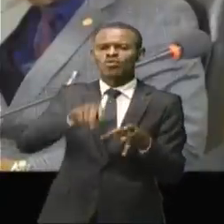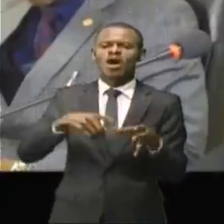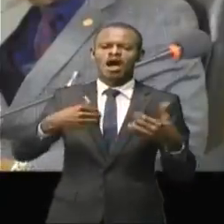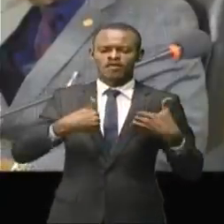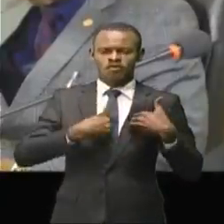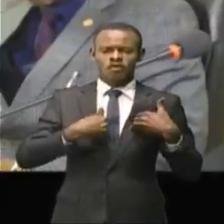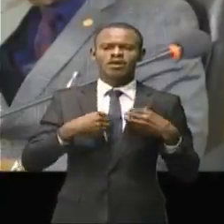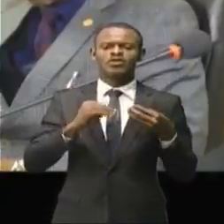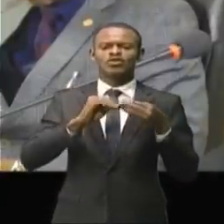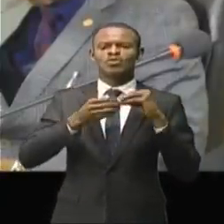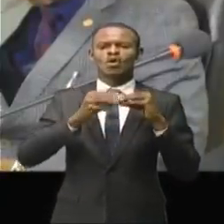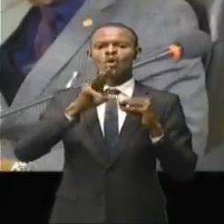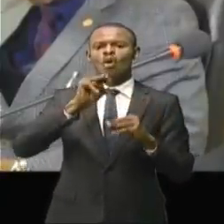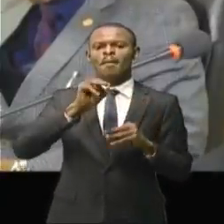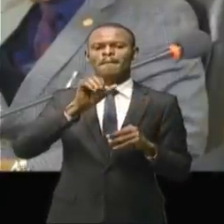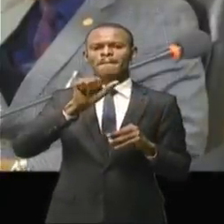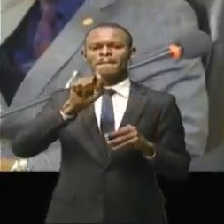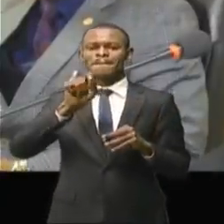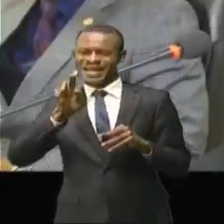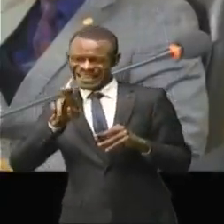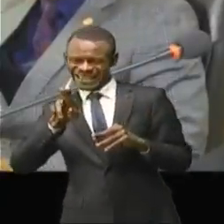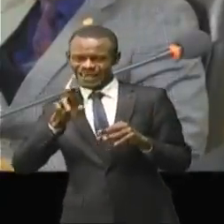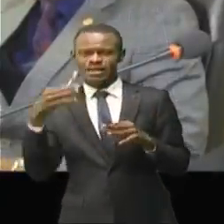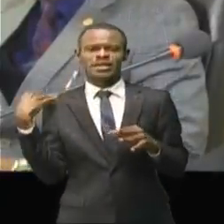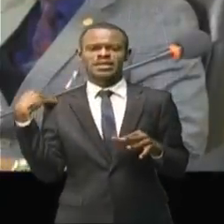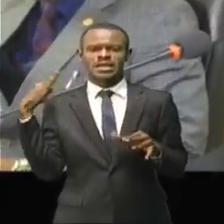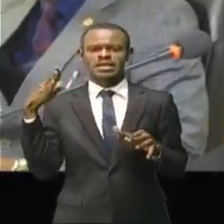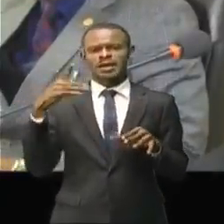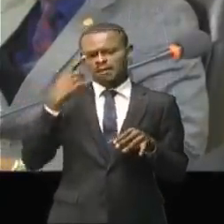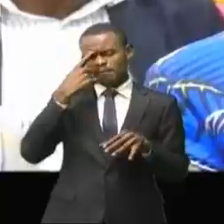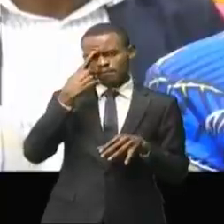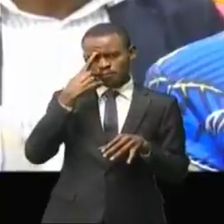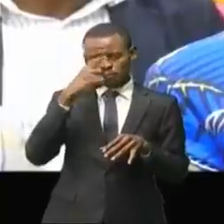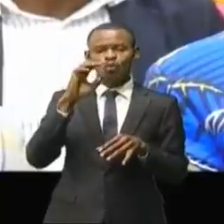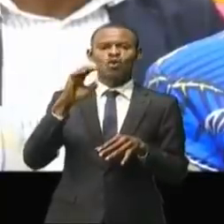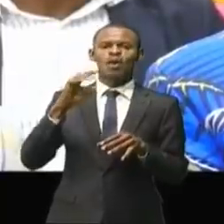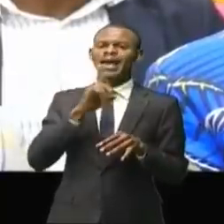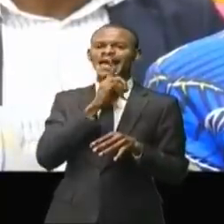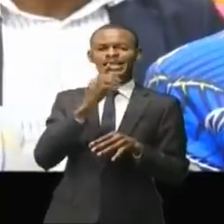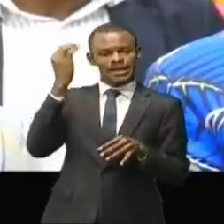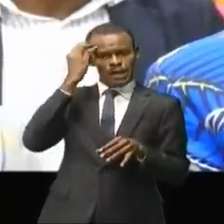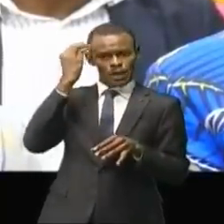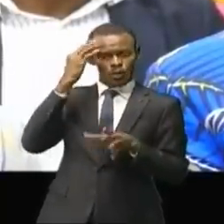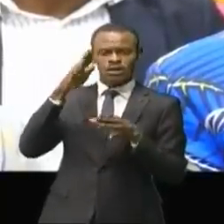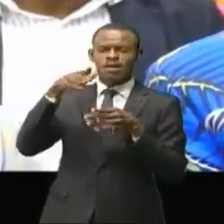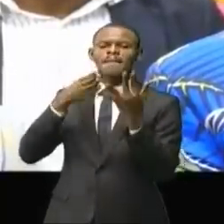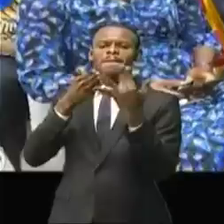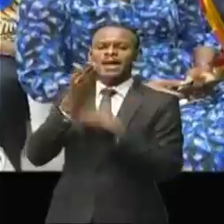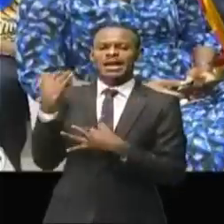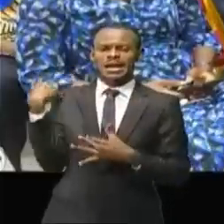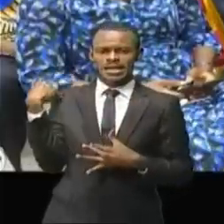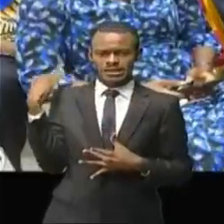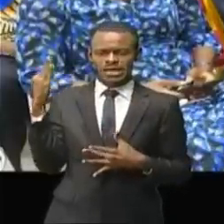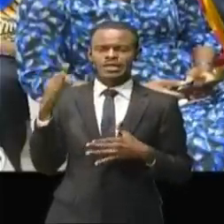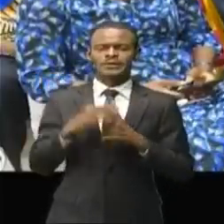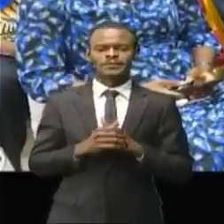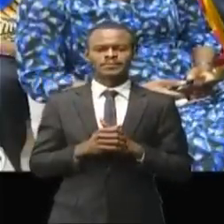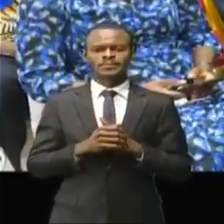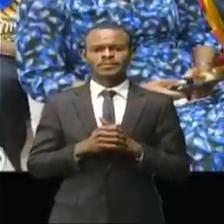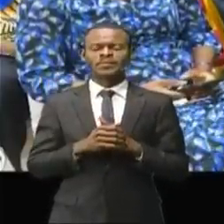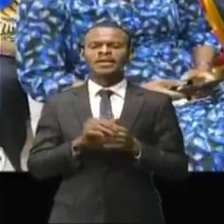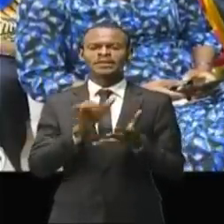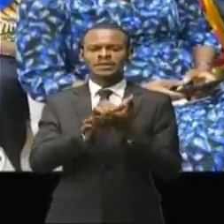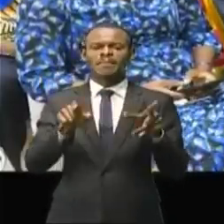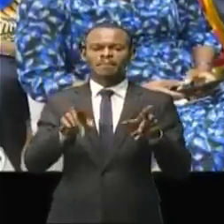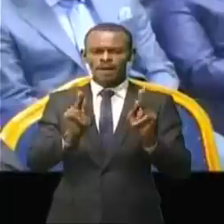reste confiant à ce processus devant mettre à l'abri son personnel qui au finish sera admis au régime général